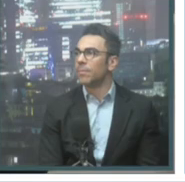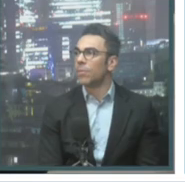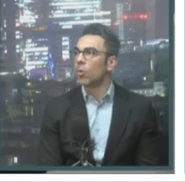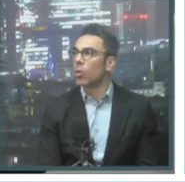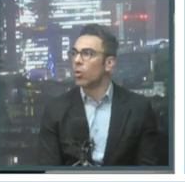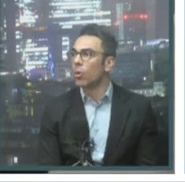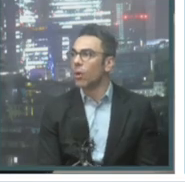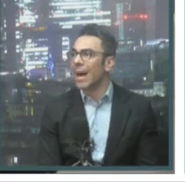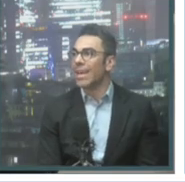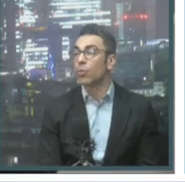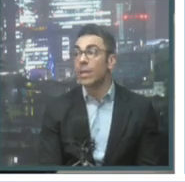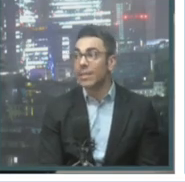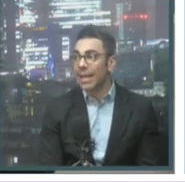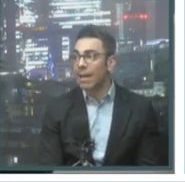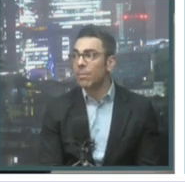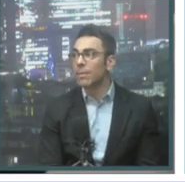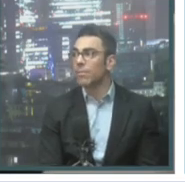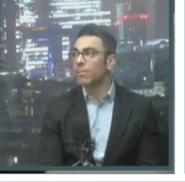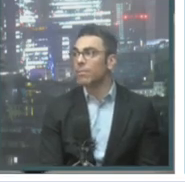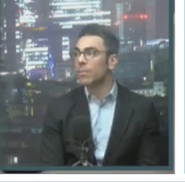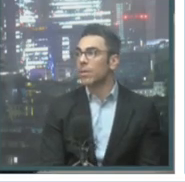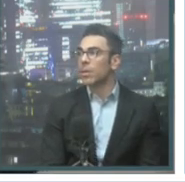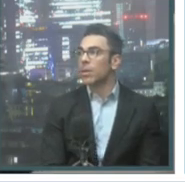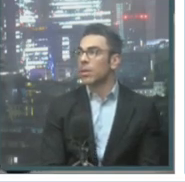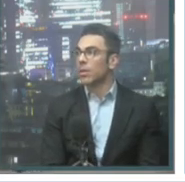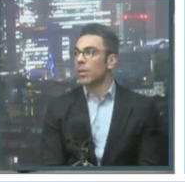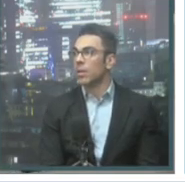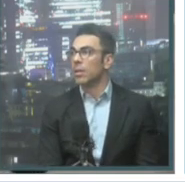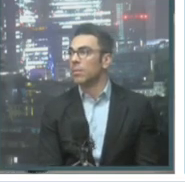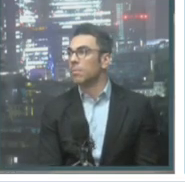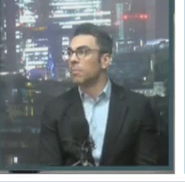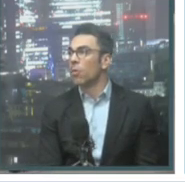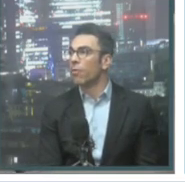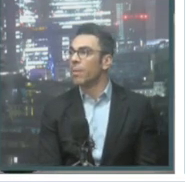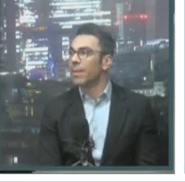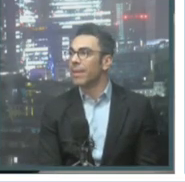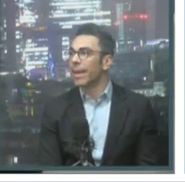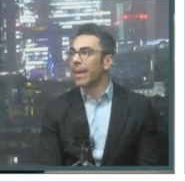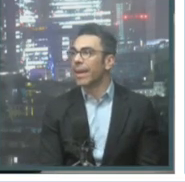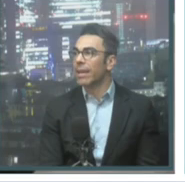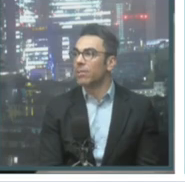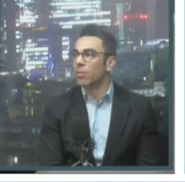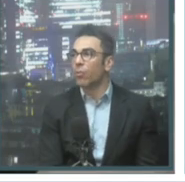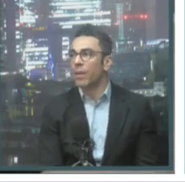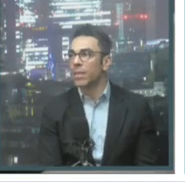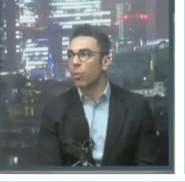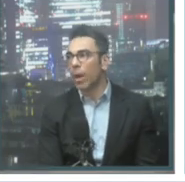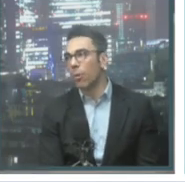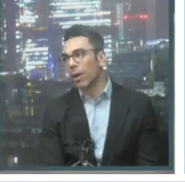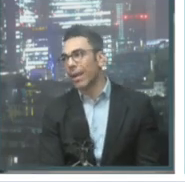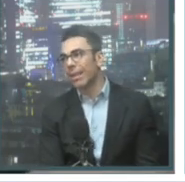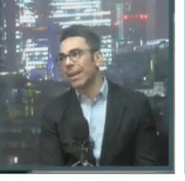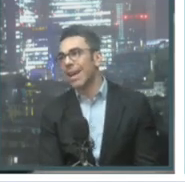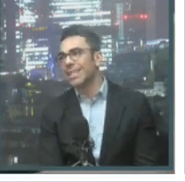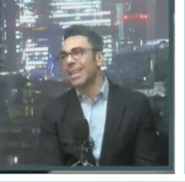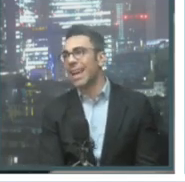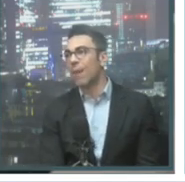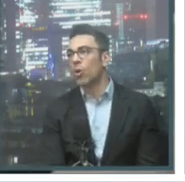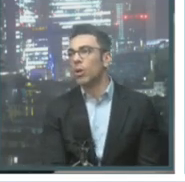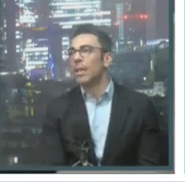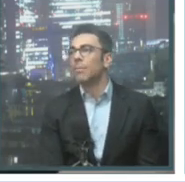o anche su instagram ovviamente su facebook è quello che in realtà